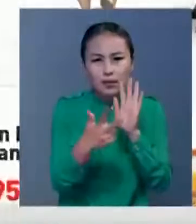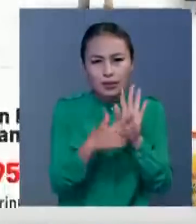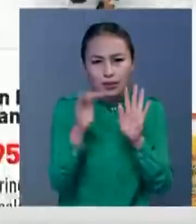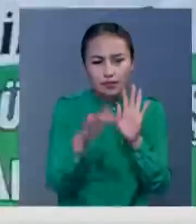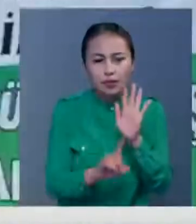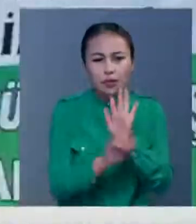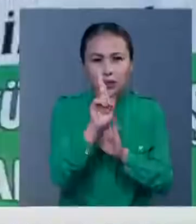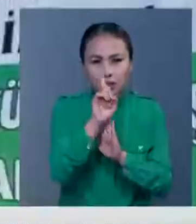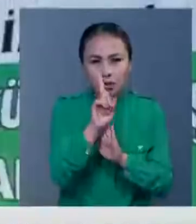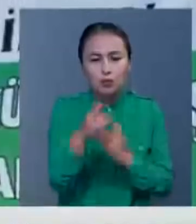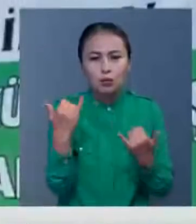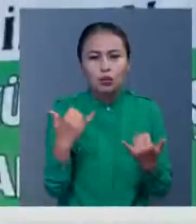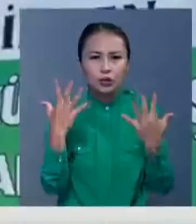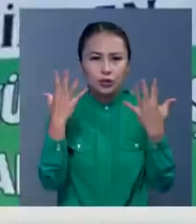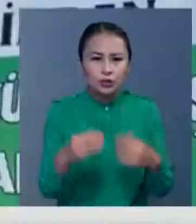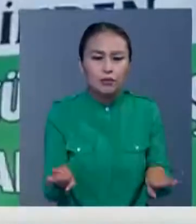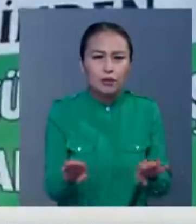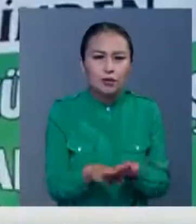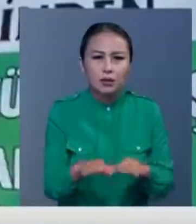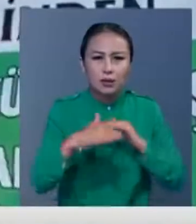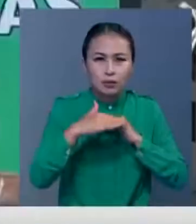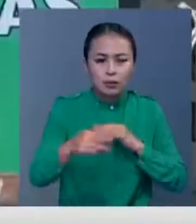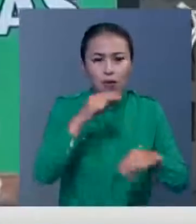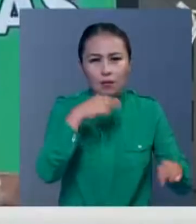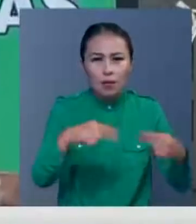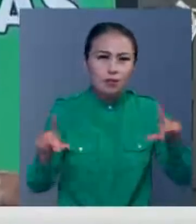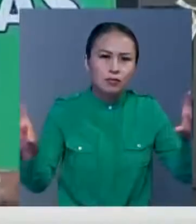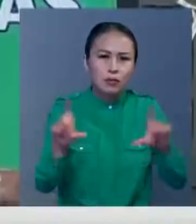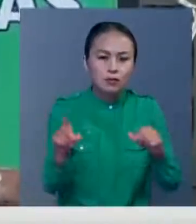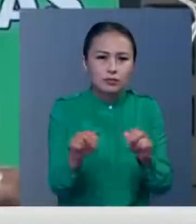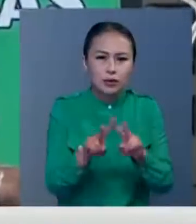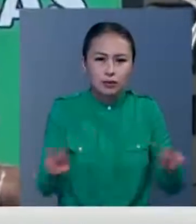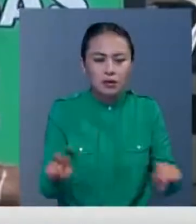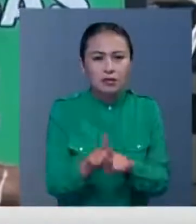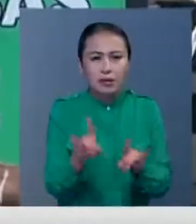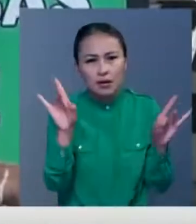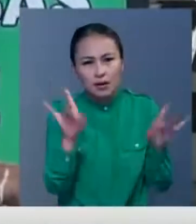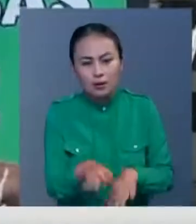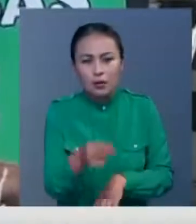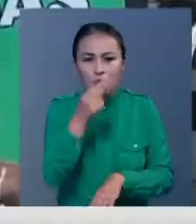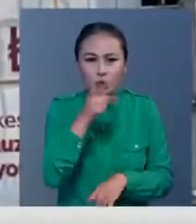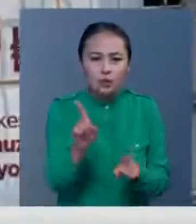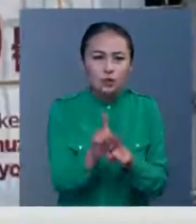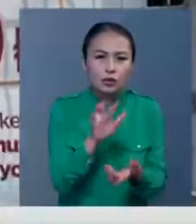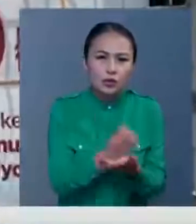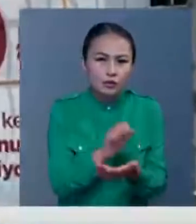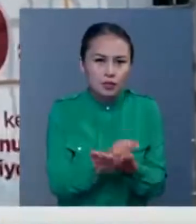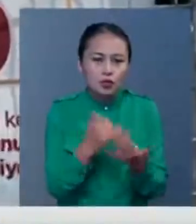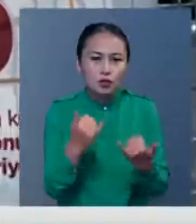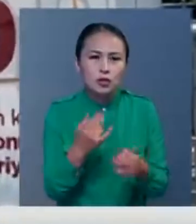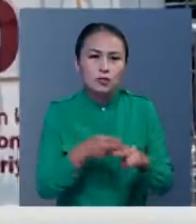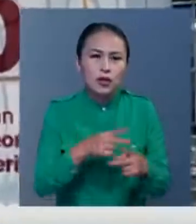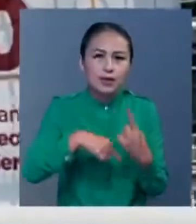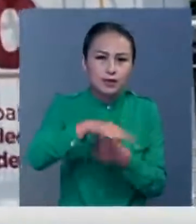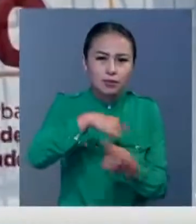теңгеден басталады. Бүгінде бұл қызметпен жергілікті азық-түлік дүкендерімен қатар дәмхана, мейрамханалар да айналысуда. Бұл